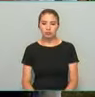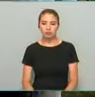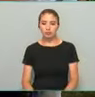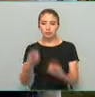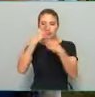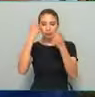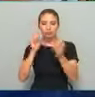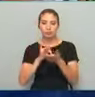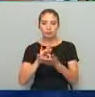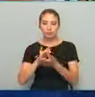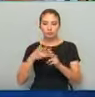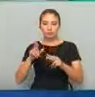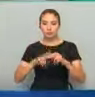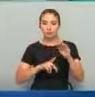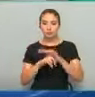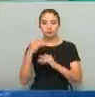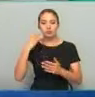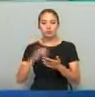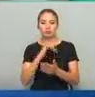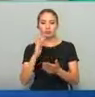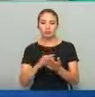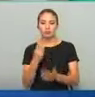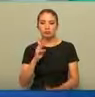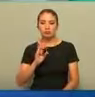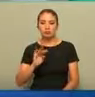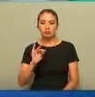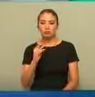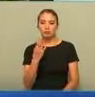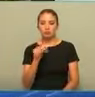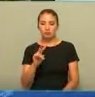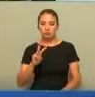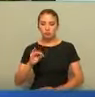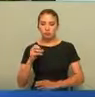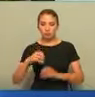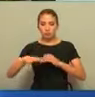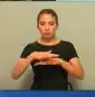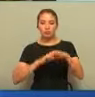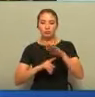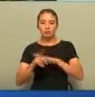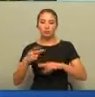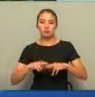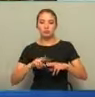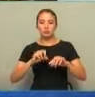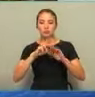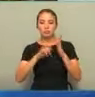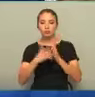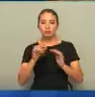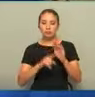Ақпараттық турдың алғашқы сапары Түркістан қаласының іргесіндегі Шаммат Ишан мешіт медресесінен басталды. Ғимарат 18-ші ғасырдың